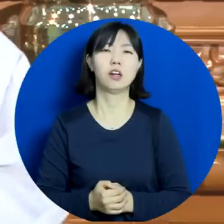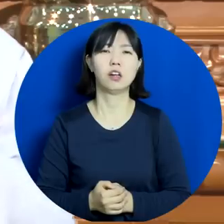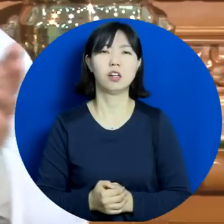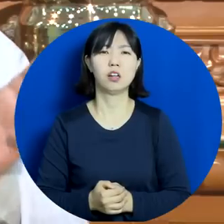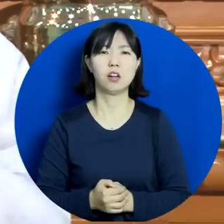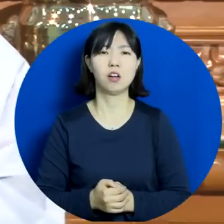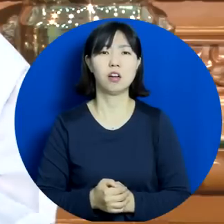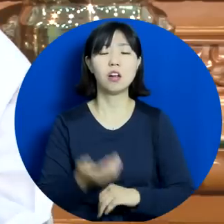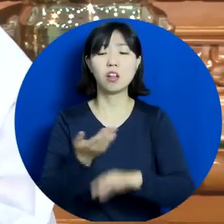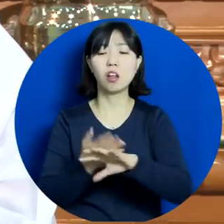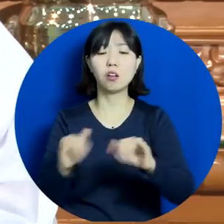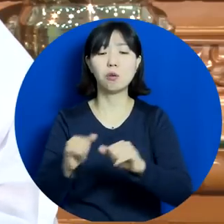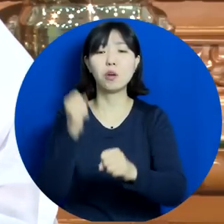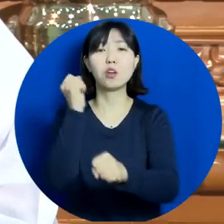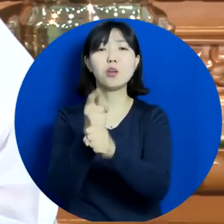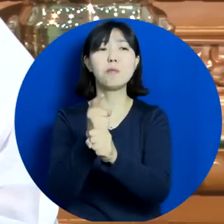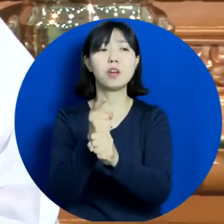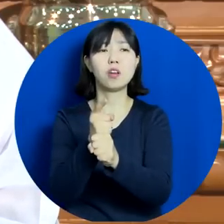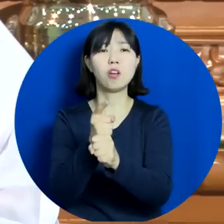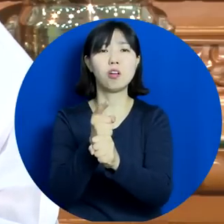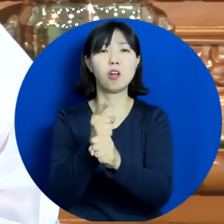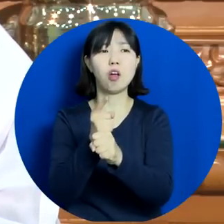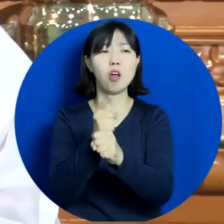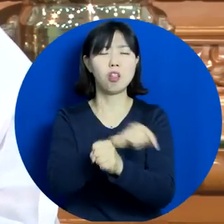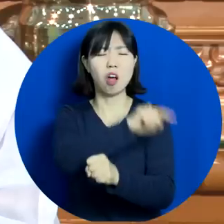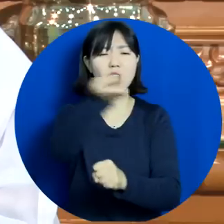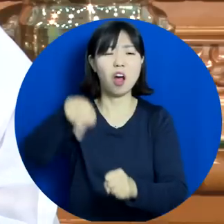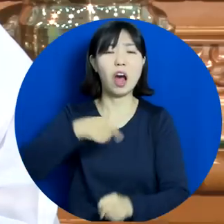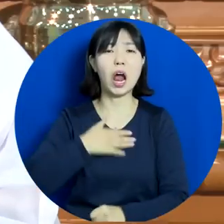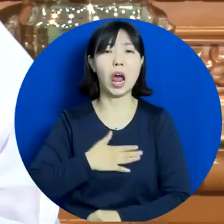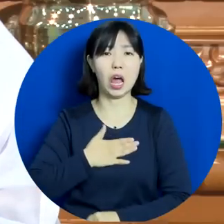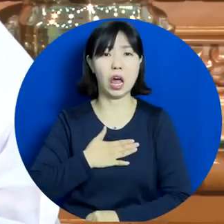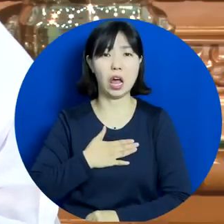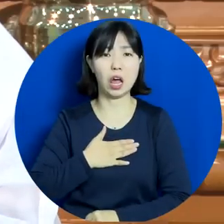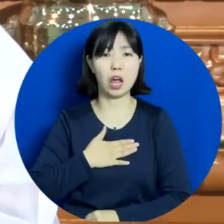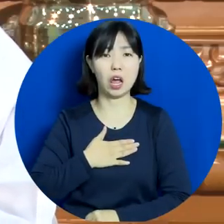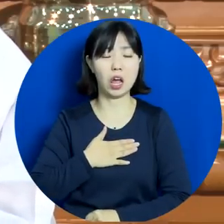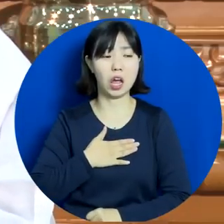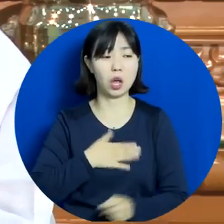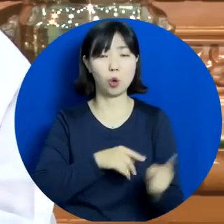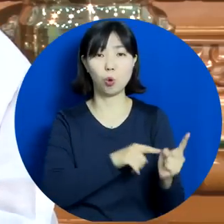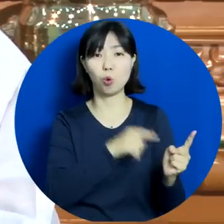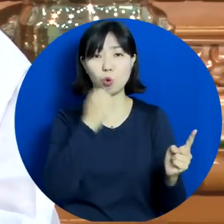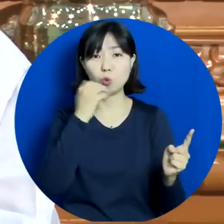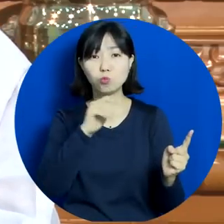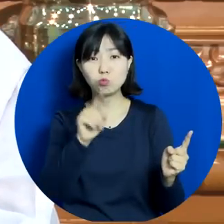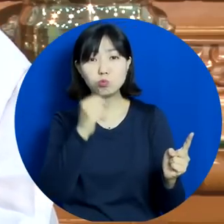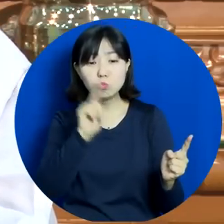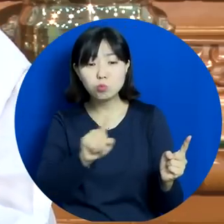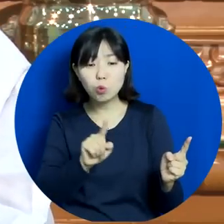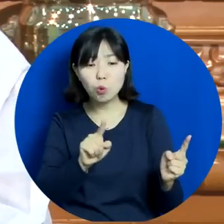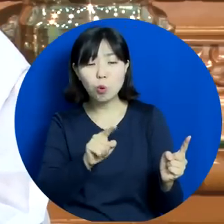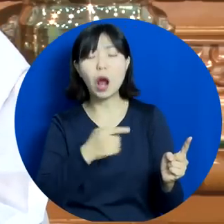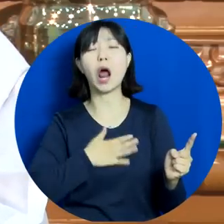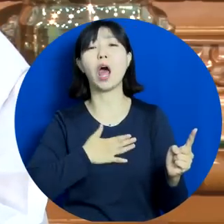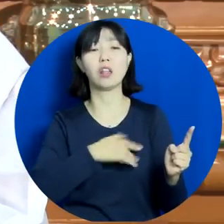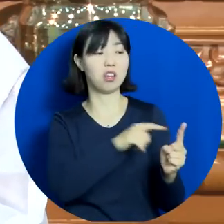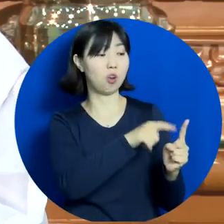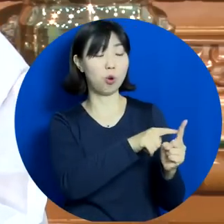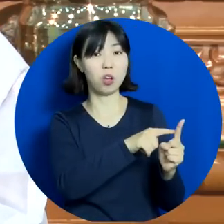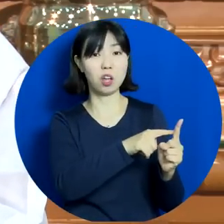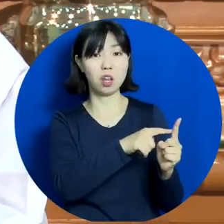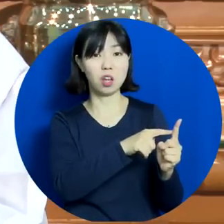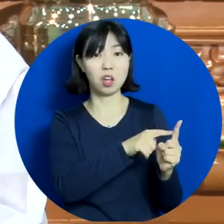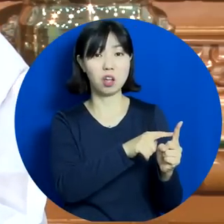이렇게 다 알아요. 온 동네 사람이 다 알아요. 그 사람 하면 어떻다고. 근데 본인은 몰라요.